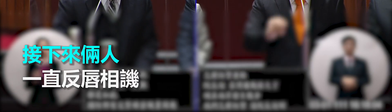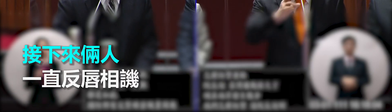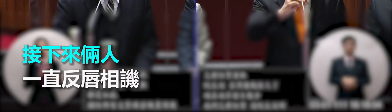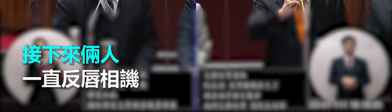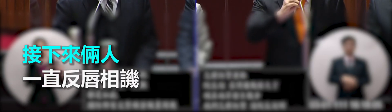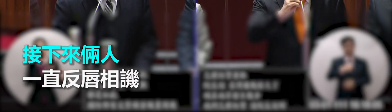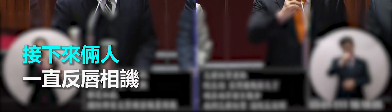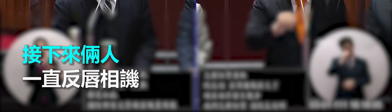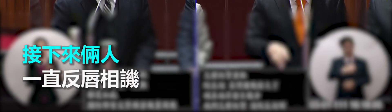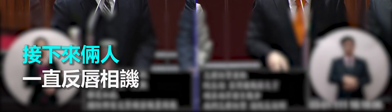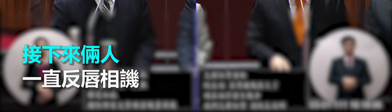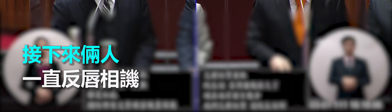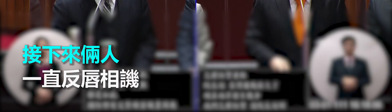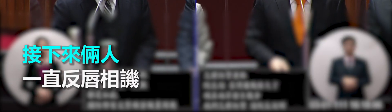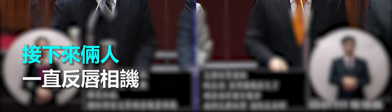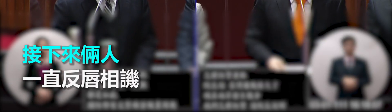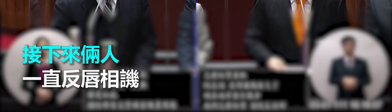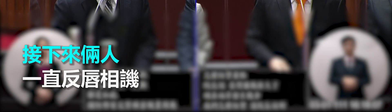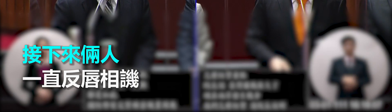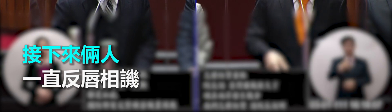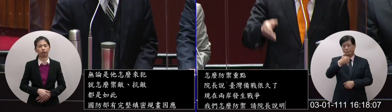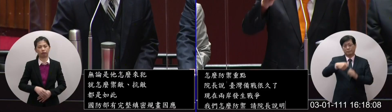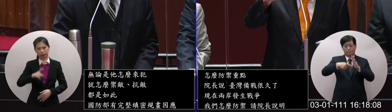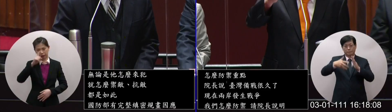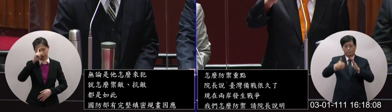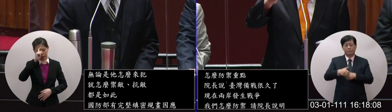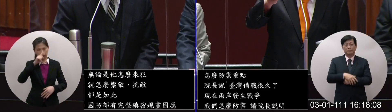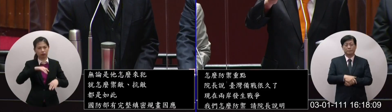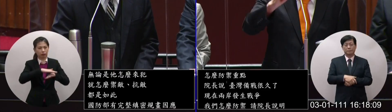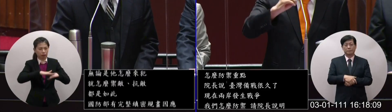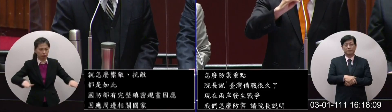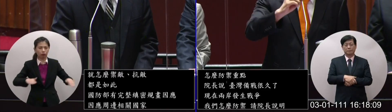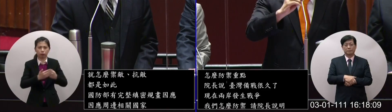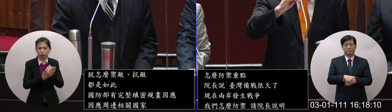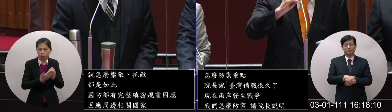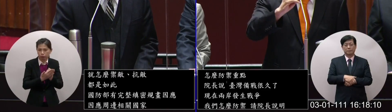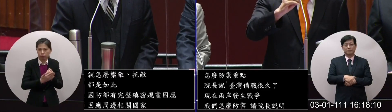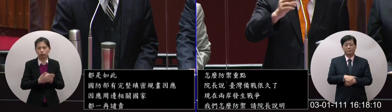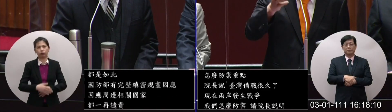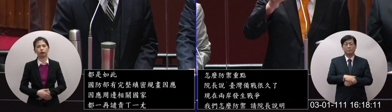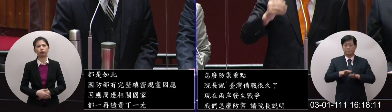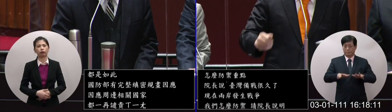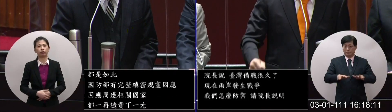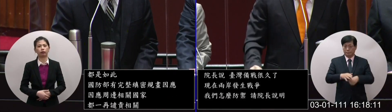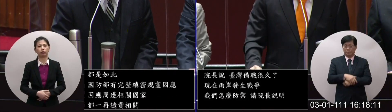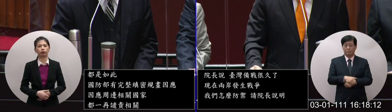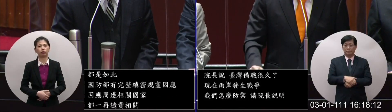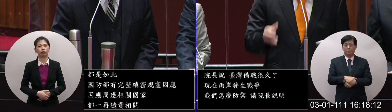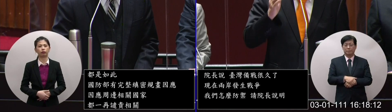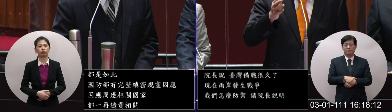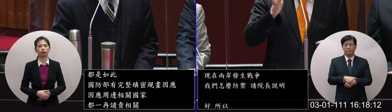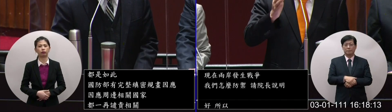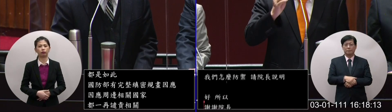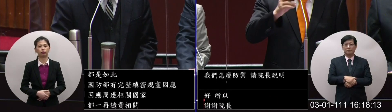警惕相关 对 区域和平有妨碍的国家。 好，我们现在是 之所